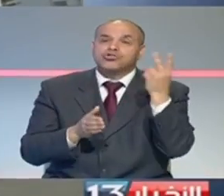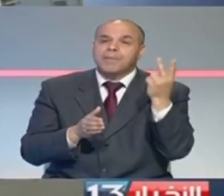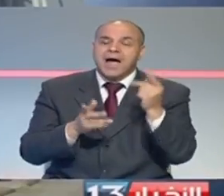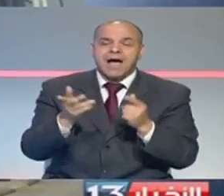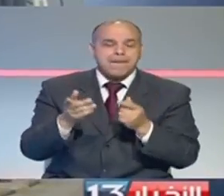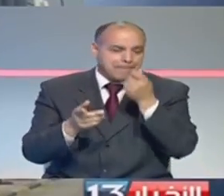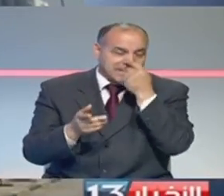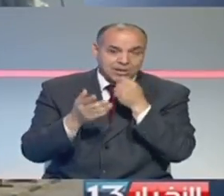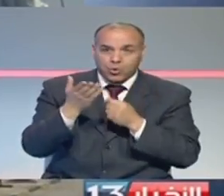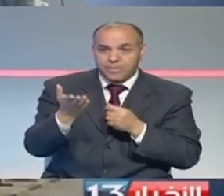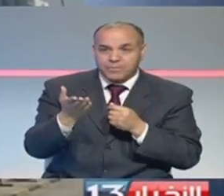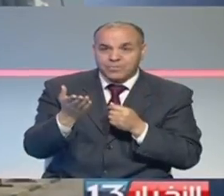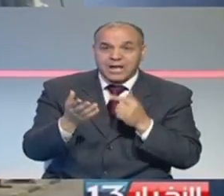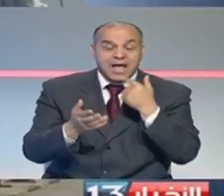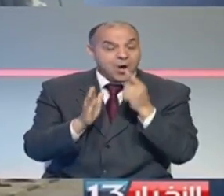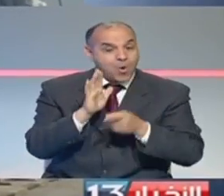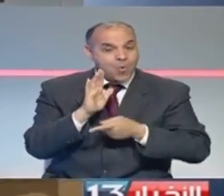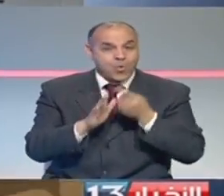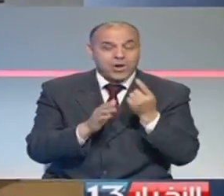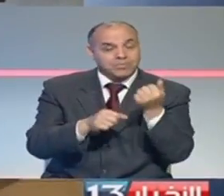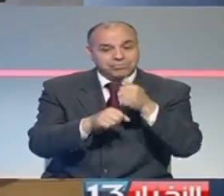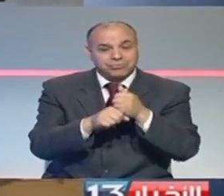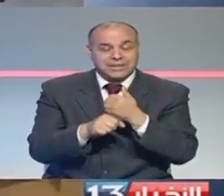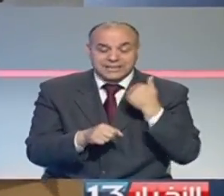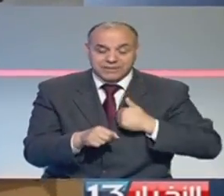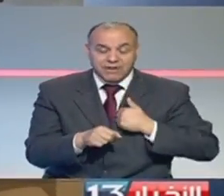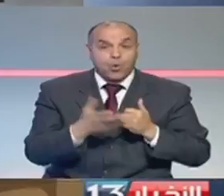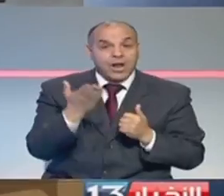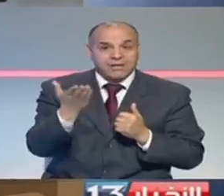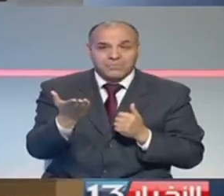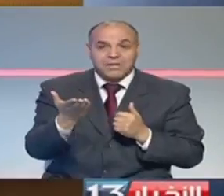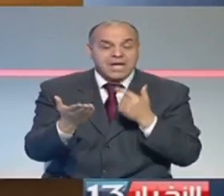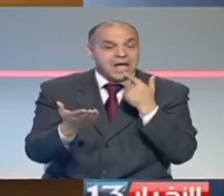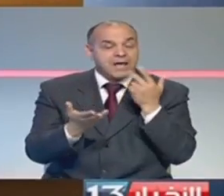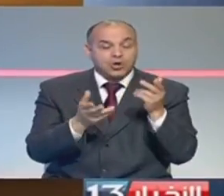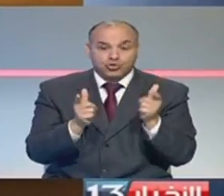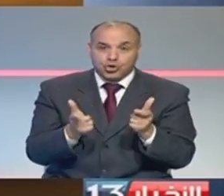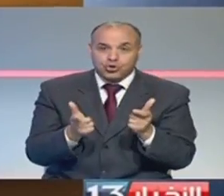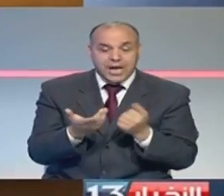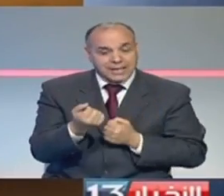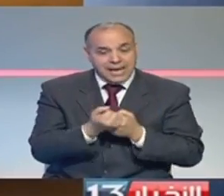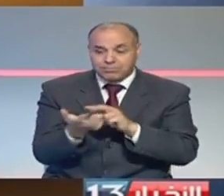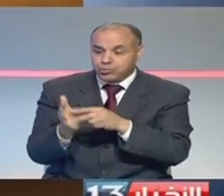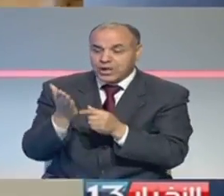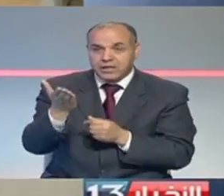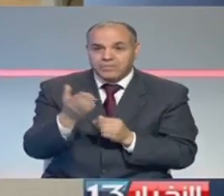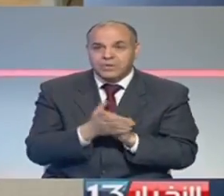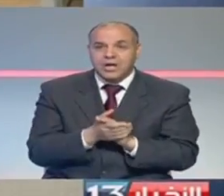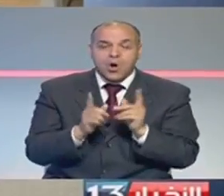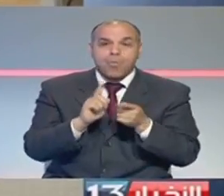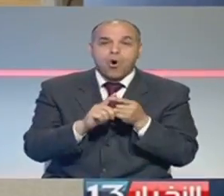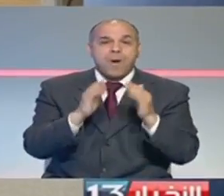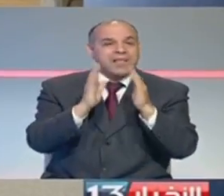بورقيبه بالمنستير كان من اول المؤسسات الاستشفائيه العموميه التي حظيت بهذا الدعم اللوجيستي اهميه